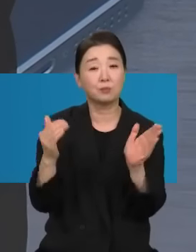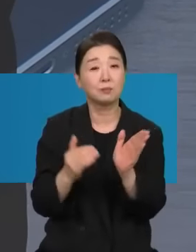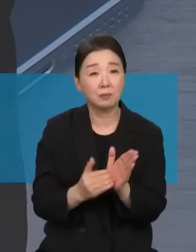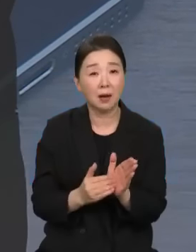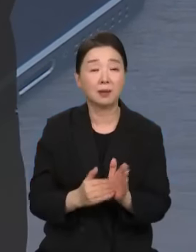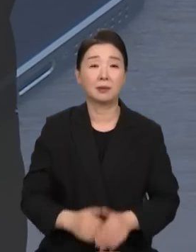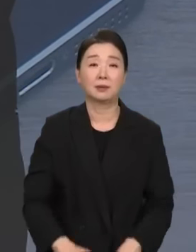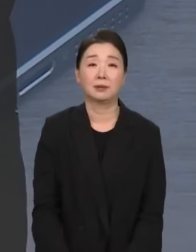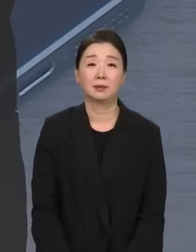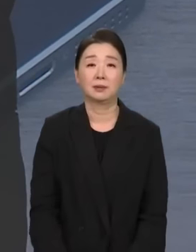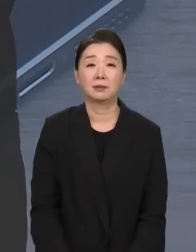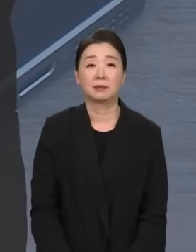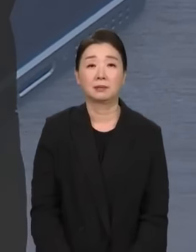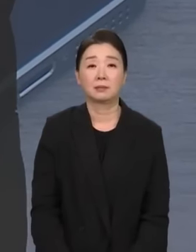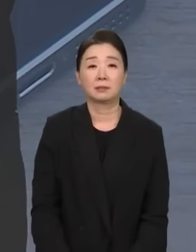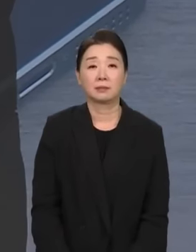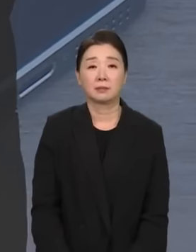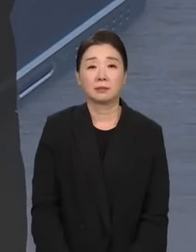여사라고